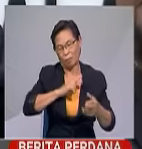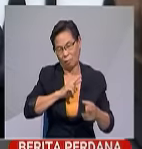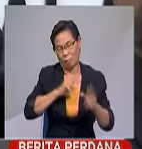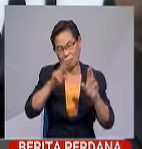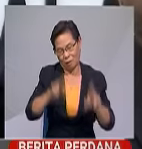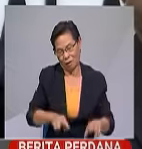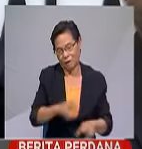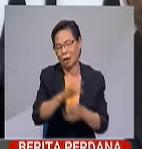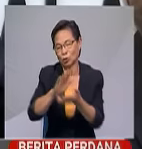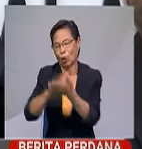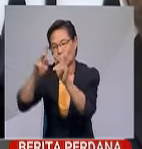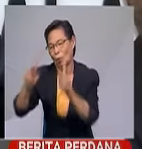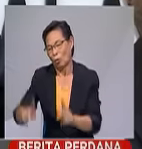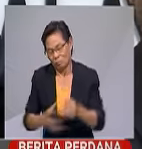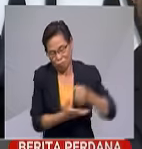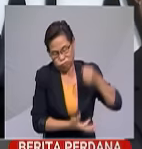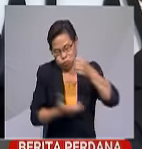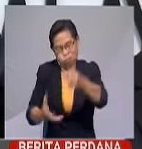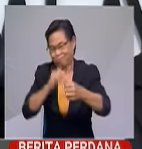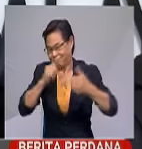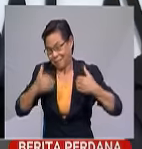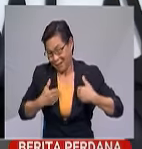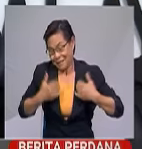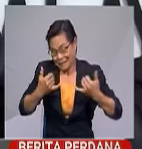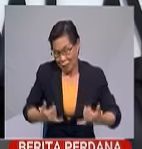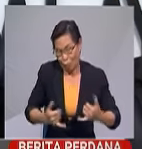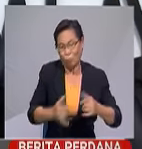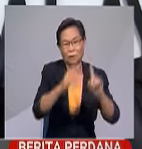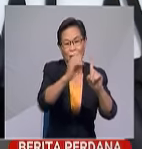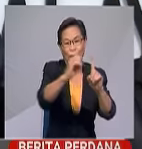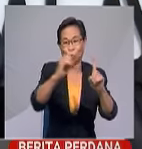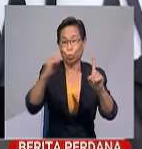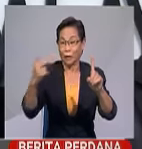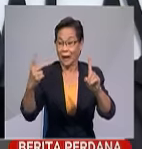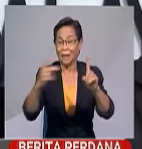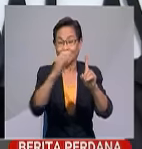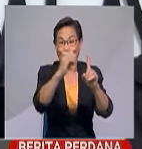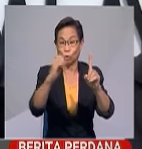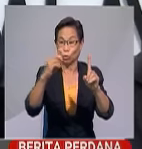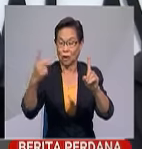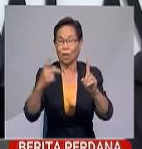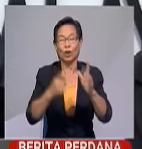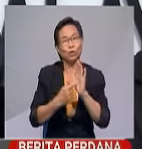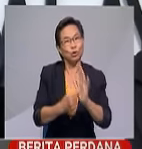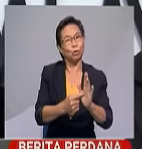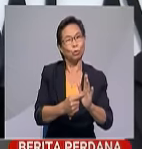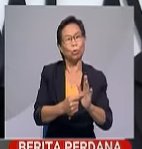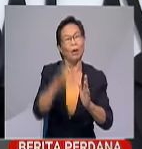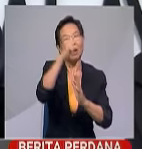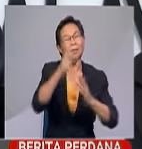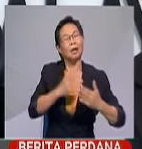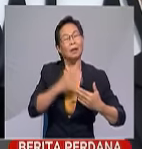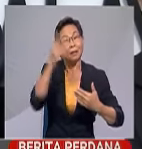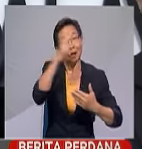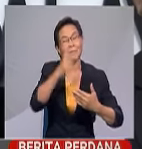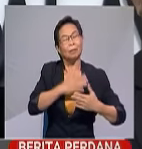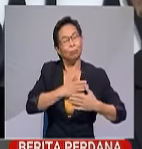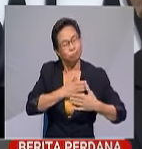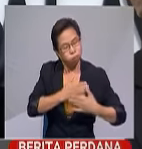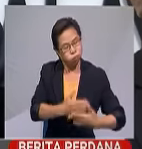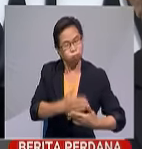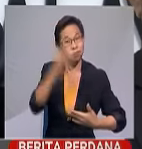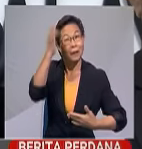pondok. Peruntukan RM100 juta ini memaparkan komitmen berterusan Kerajaan Persekutuan